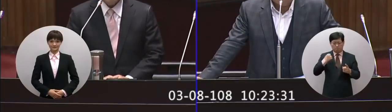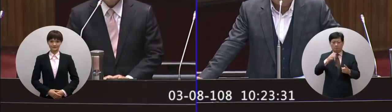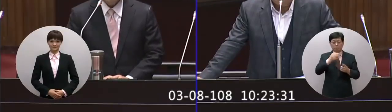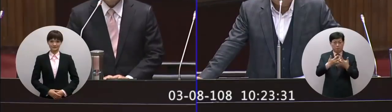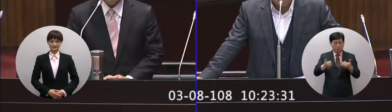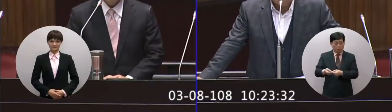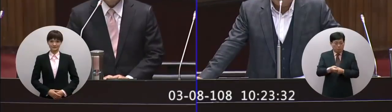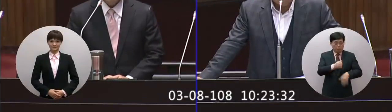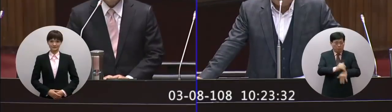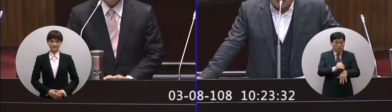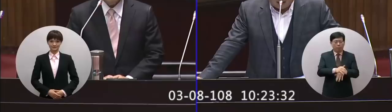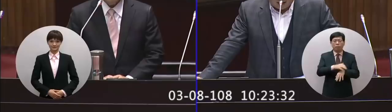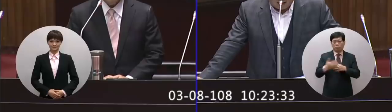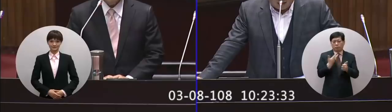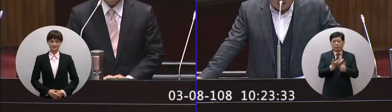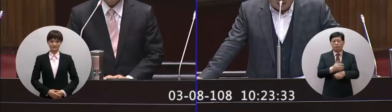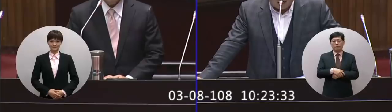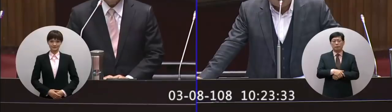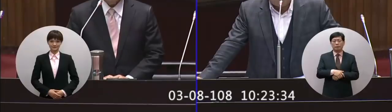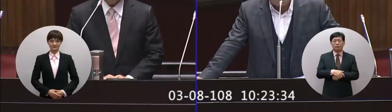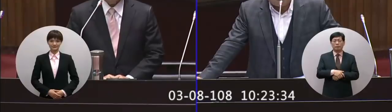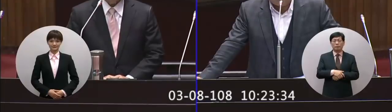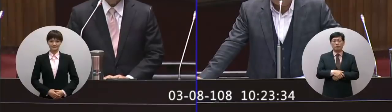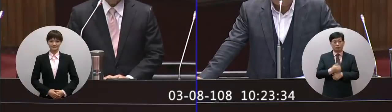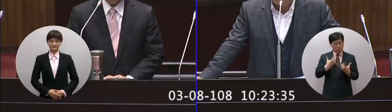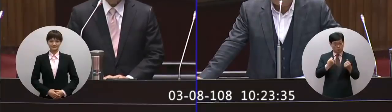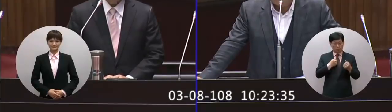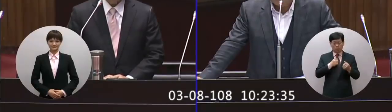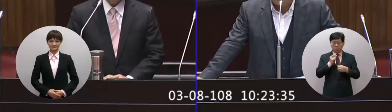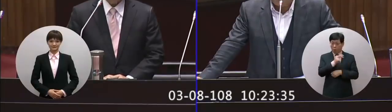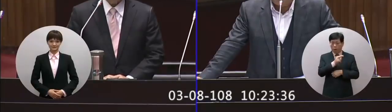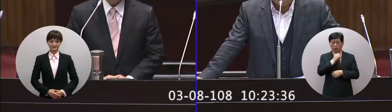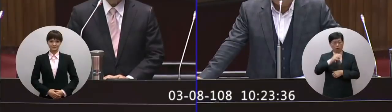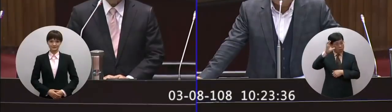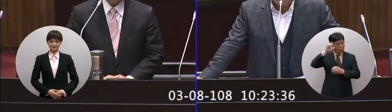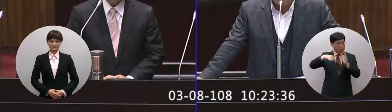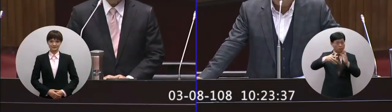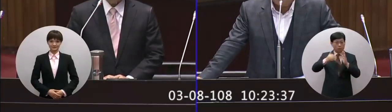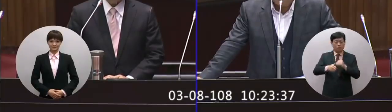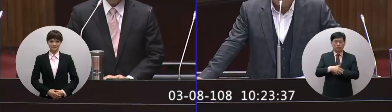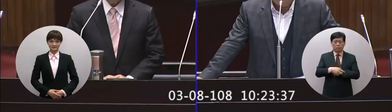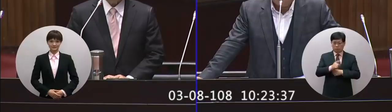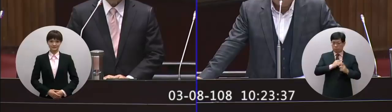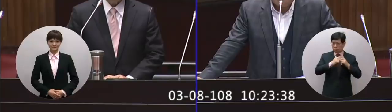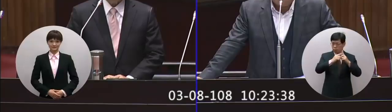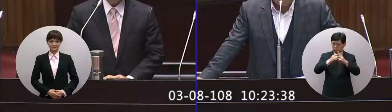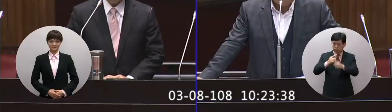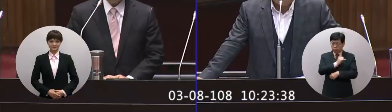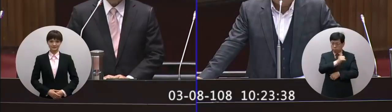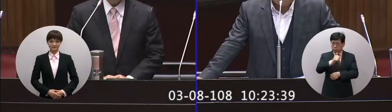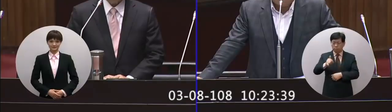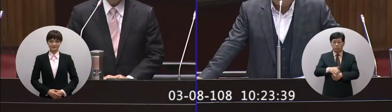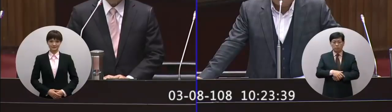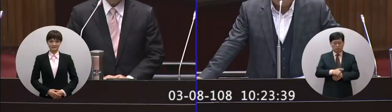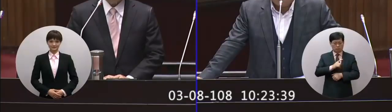的网络行销能力。所以在我想我们也都看到了，我们苏院长不止亲力亲为自己